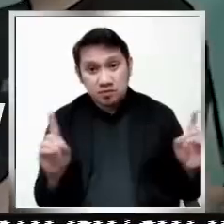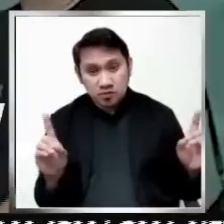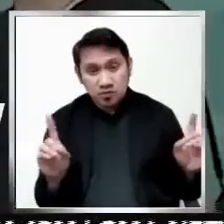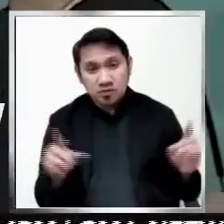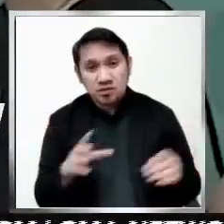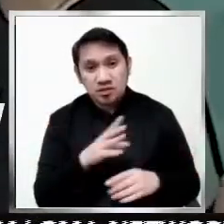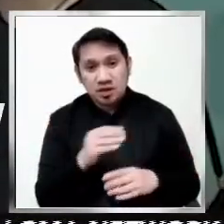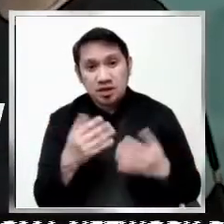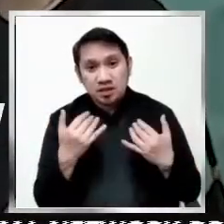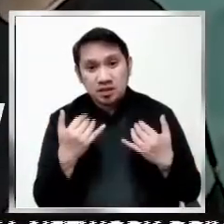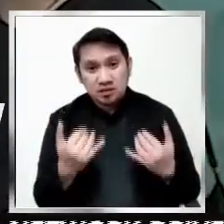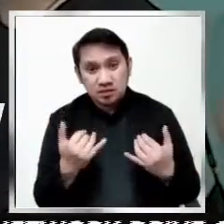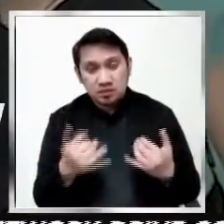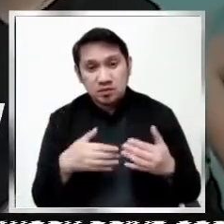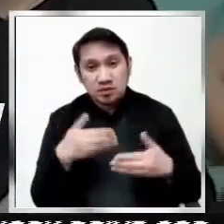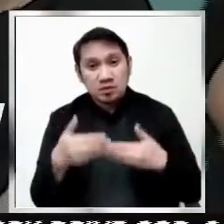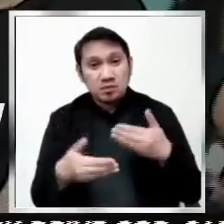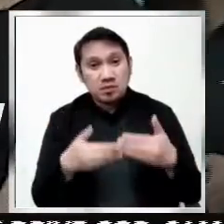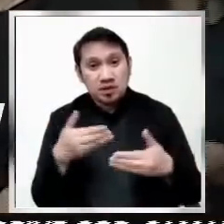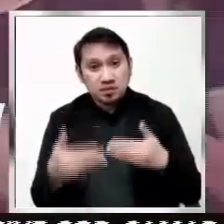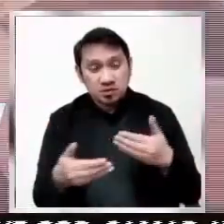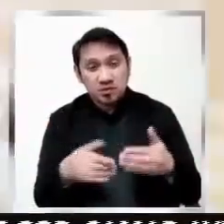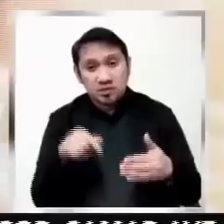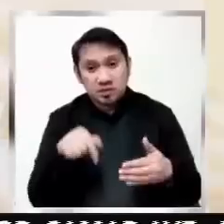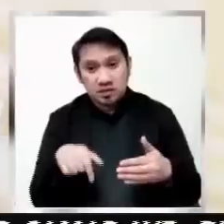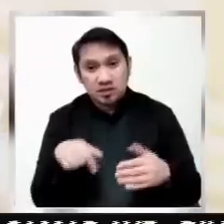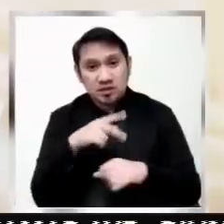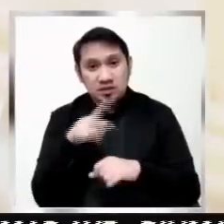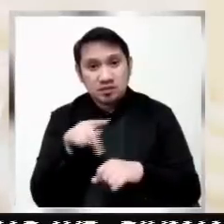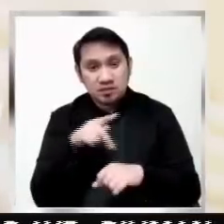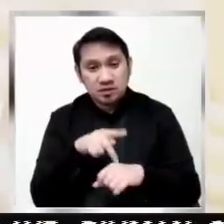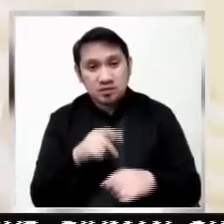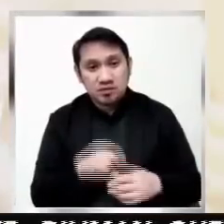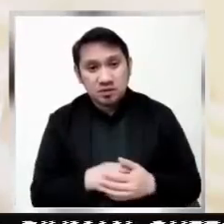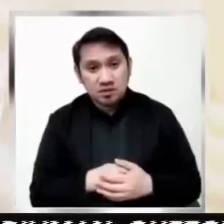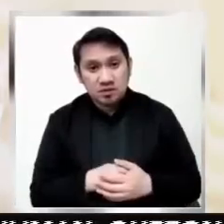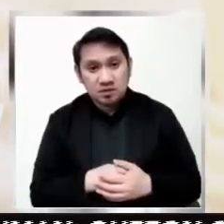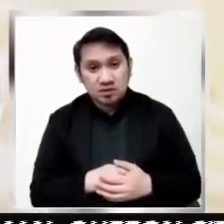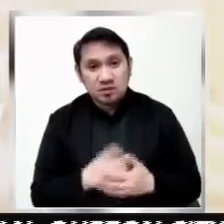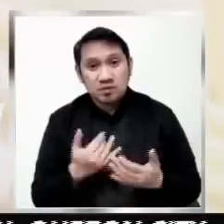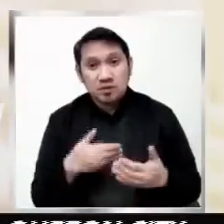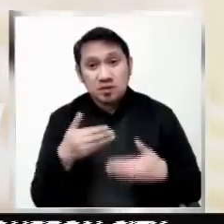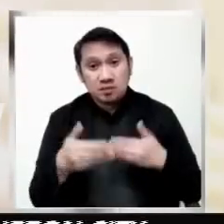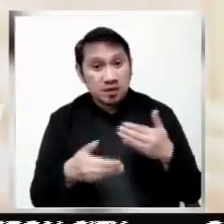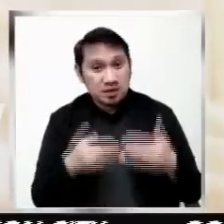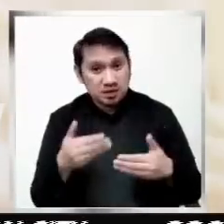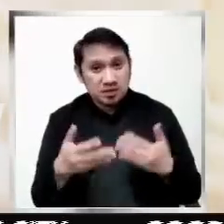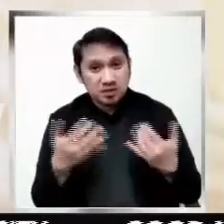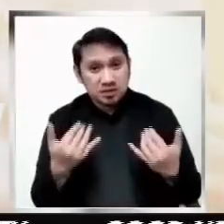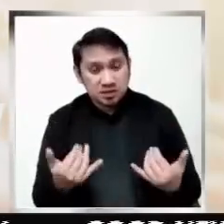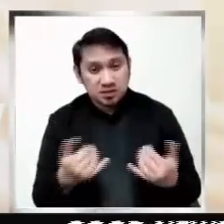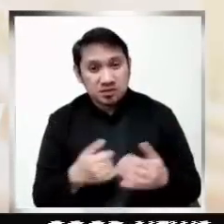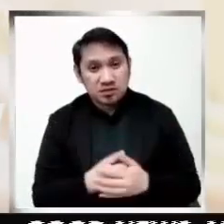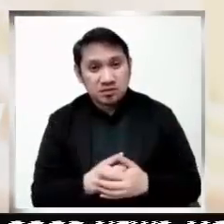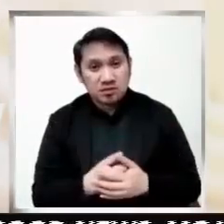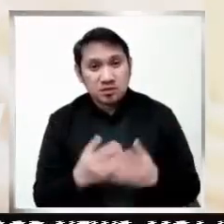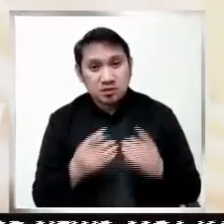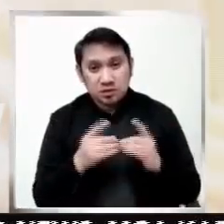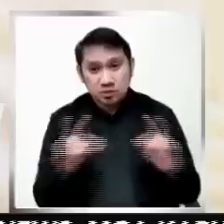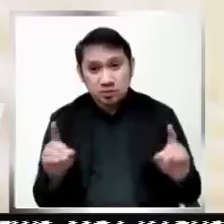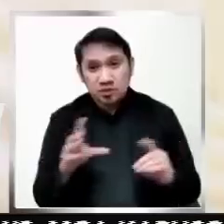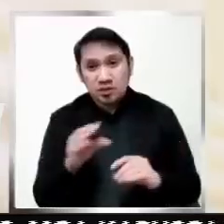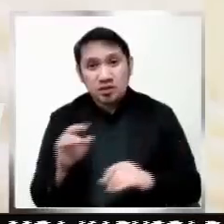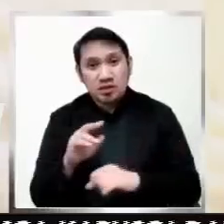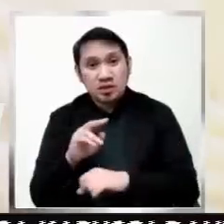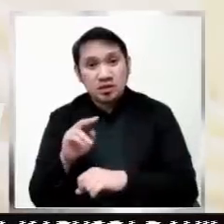kasalukuyang pinoproseso na raw ito dito sa ating bansa. In process pa rin po yun, of course between US and the Philippines, mas